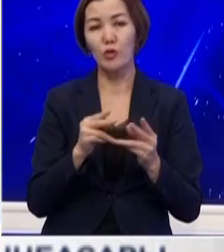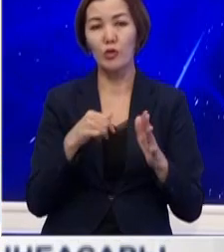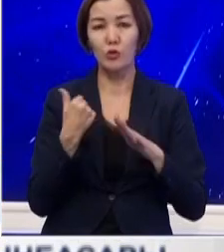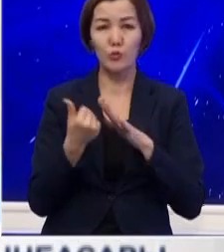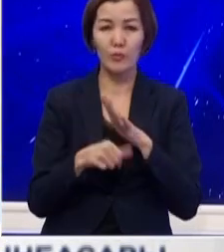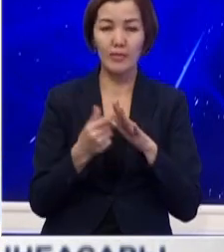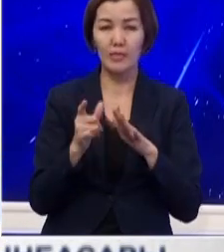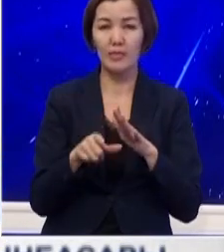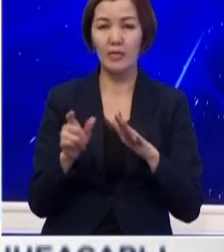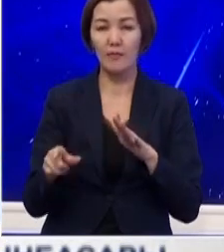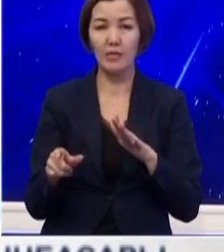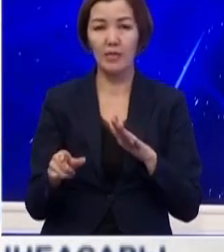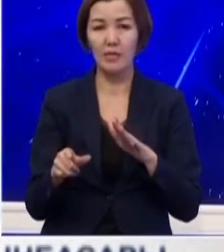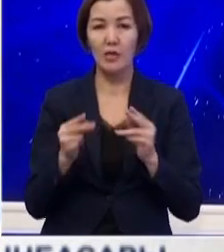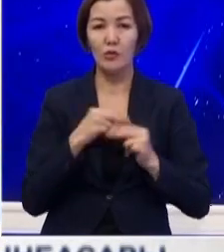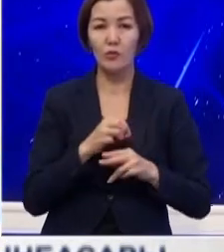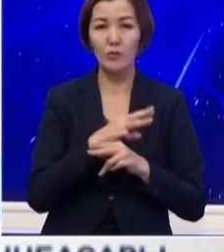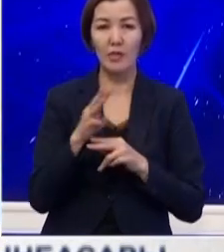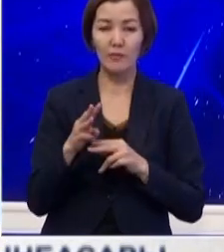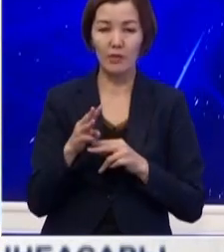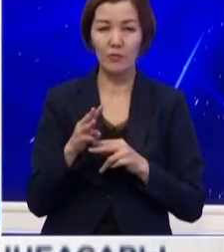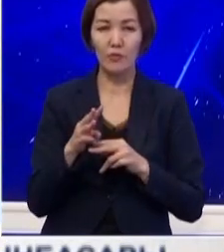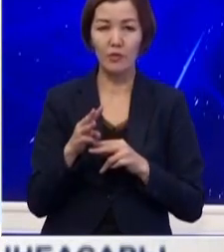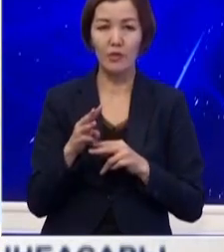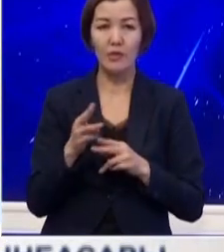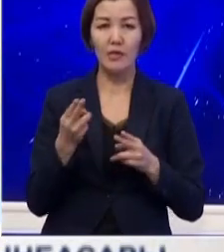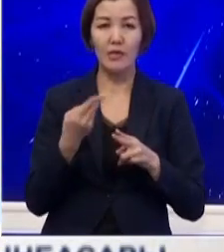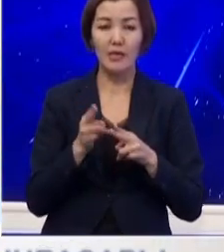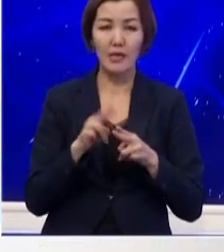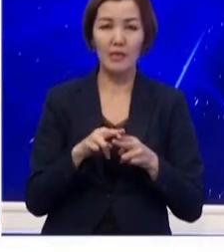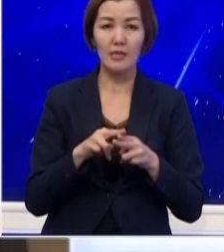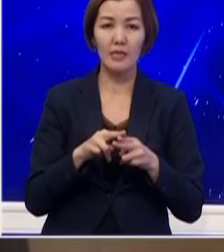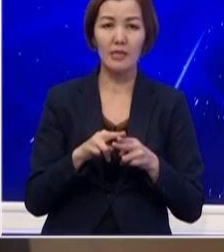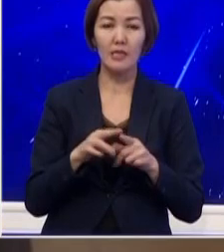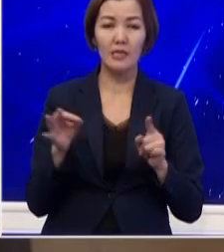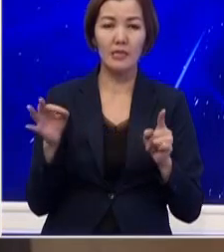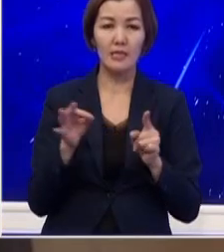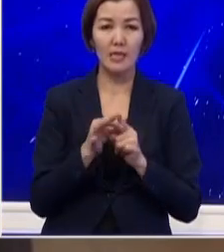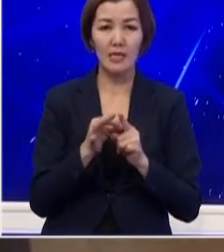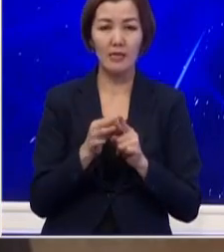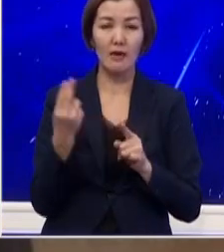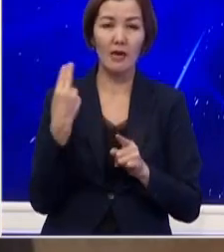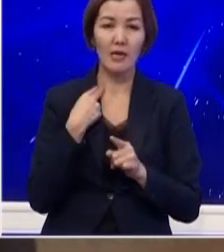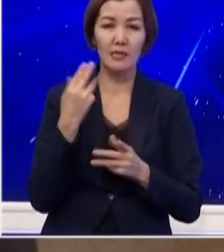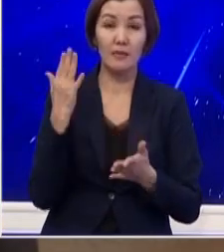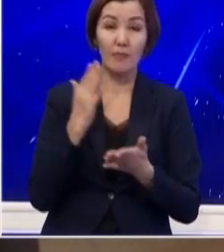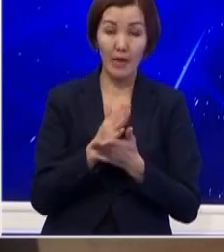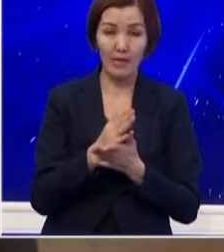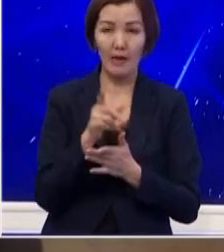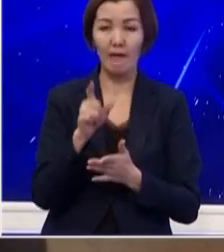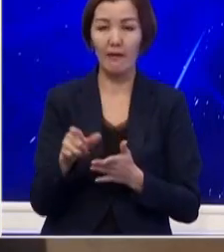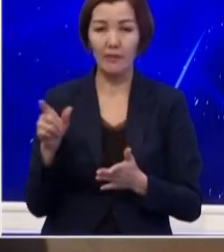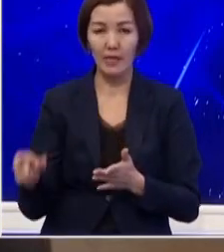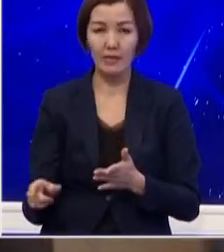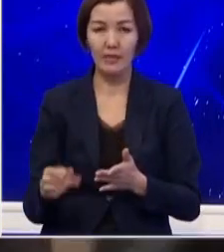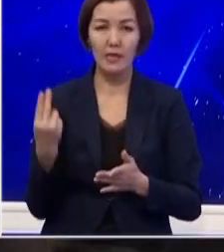жүрген адамдарды жұмыспен қамтамасыз ету. Яғни түпкі мақсаты қарыздары пайда болған